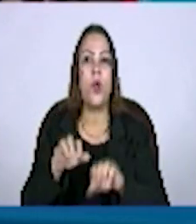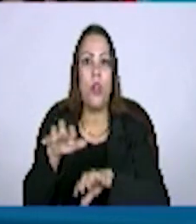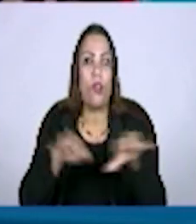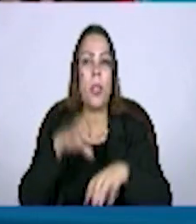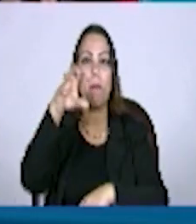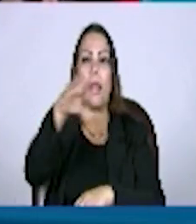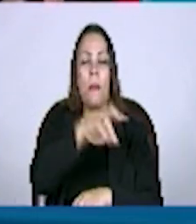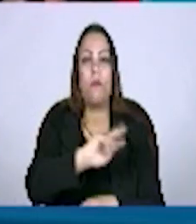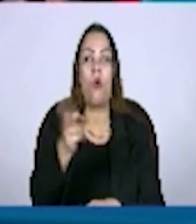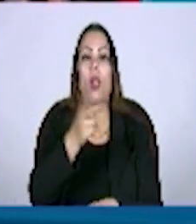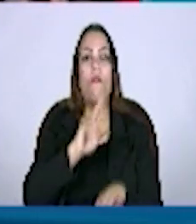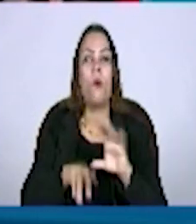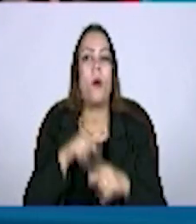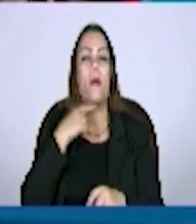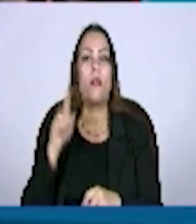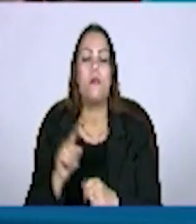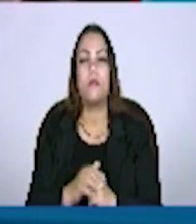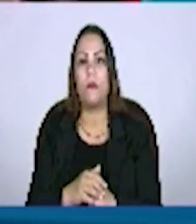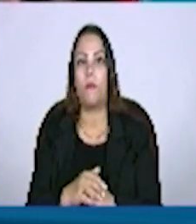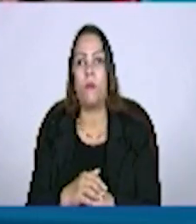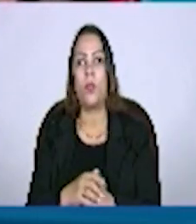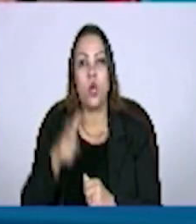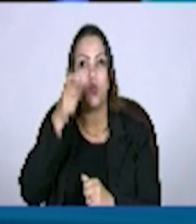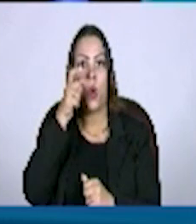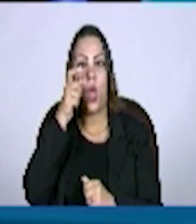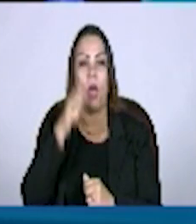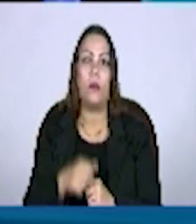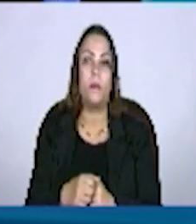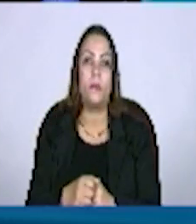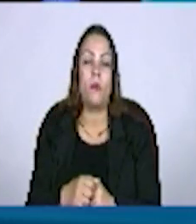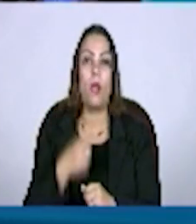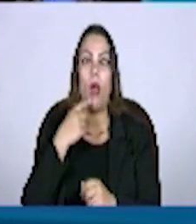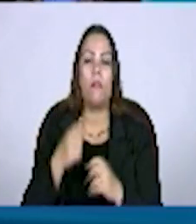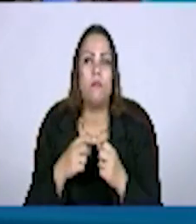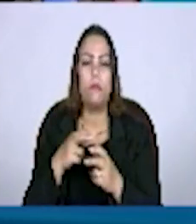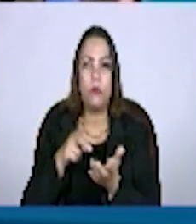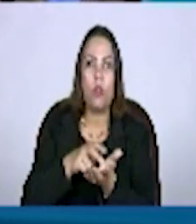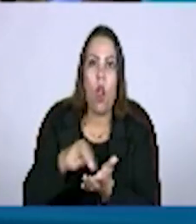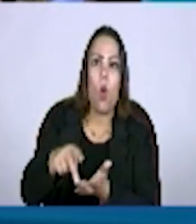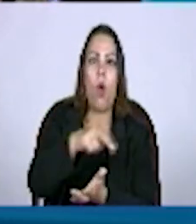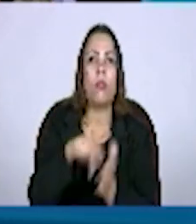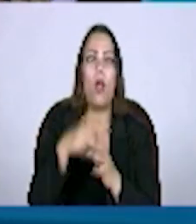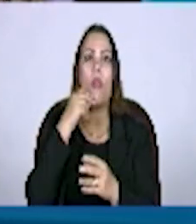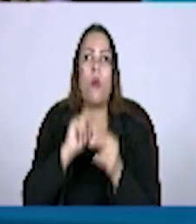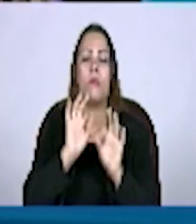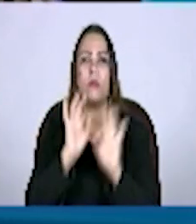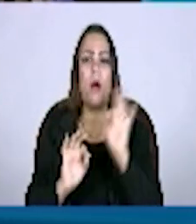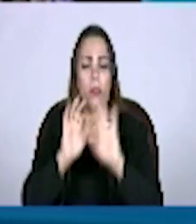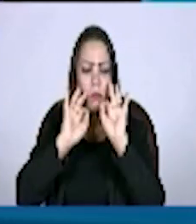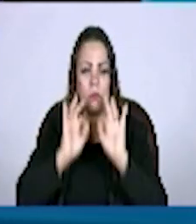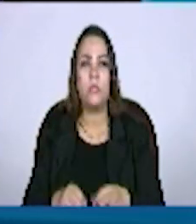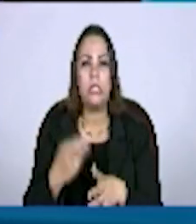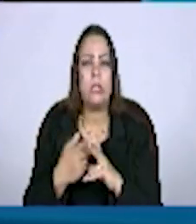البلدان المختلفه ولا سيما سوريا يعني تحركاتها ليها نوع من انواع الضوابط الشديده